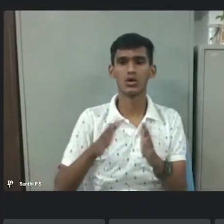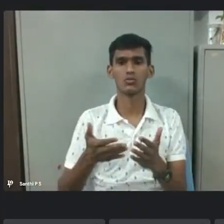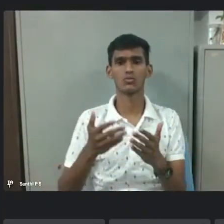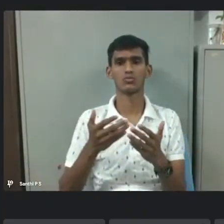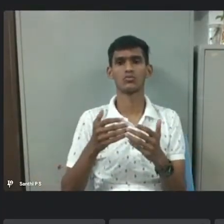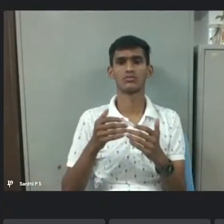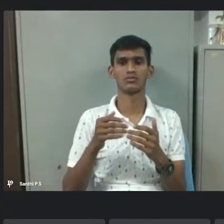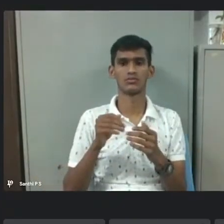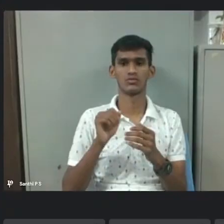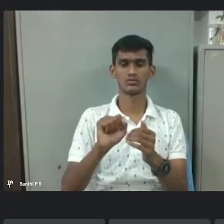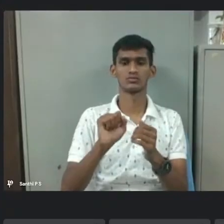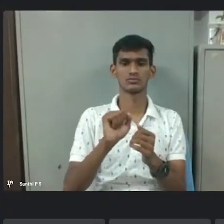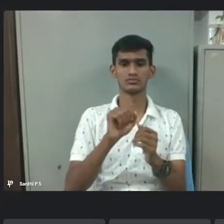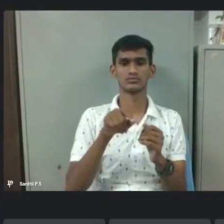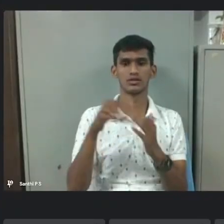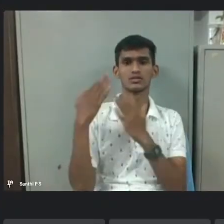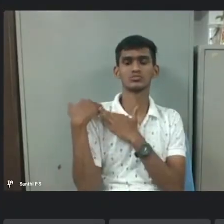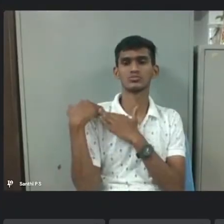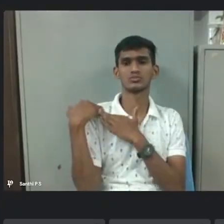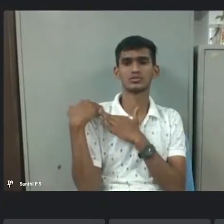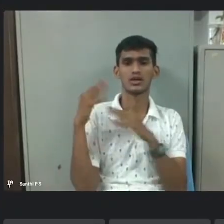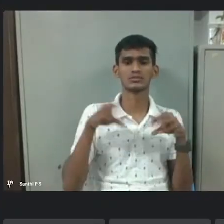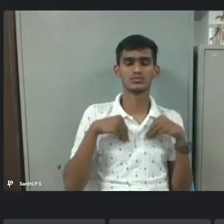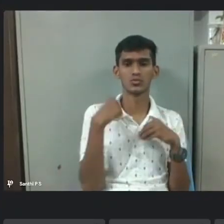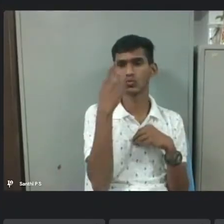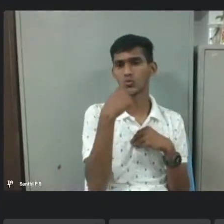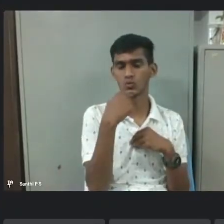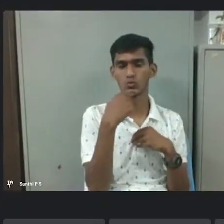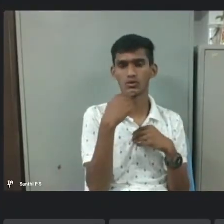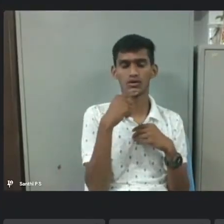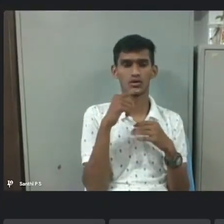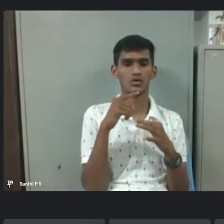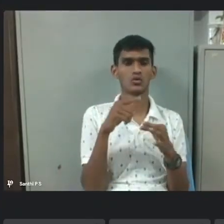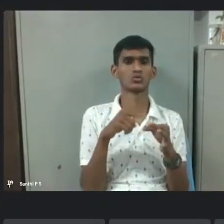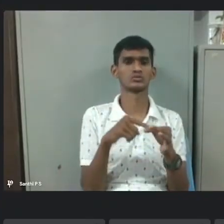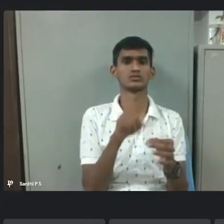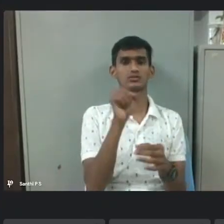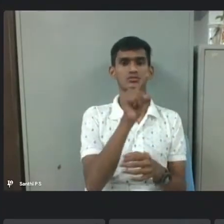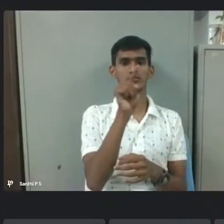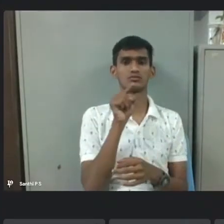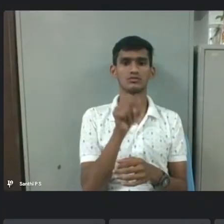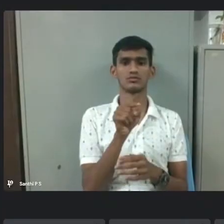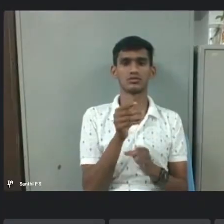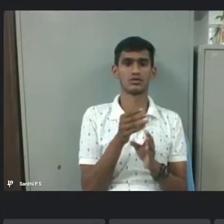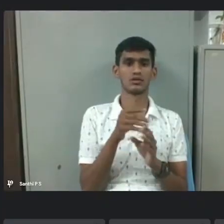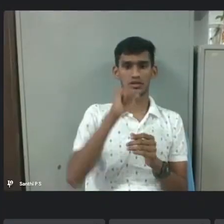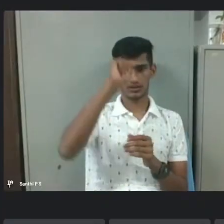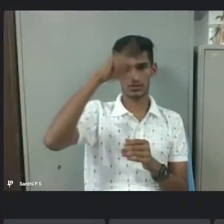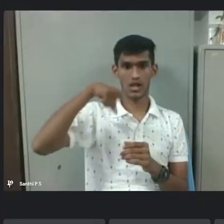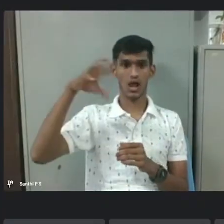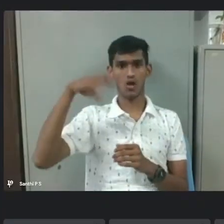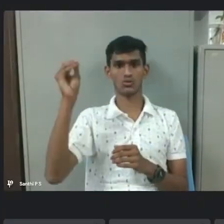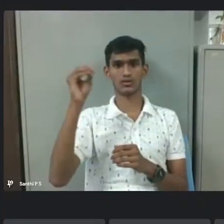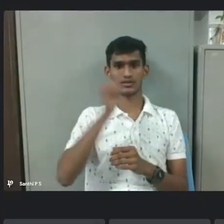ഇവരുടെ ഉത്തരവാദിത്തങ്ങൾ ആരേറ്റെടുക്കും എന്നൊക്കെയുള്ള കാര്യം. ഇപ്പൊ പുറം രാജ്യങ്ങളിൽ പലപ്പോഴും, ഞാൻ നേരത്തെ പറഞ്ഞ കാനഡയിൽ കുറച്ച് നാൾ വർക്ക് ചെയ്തിരുന്നു,